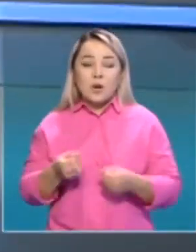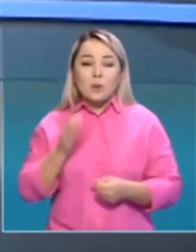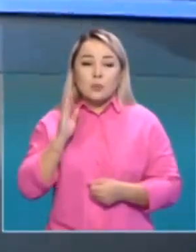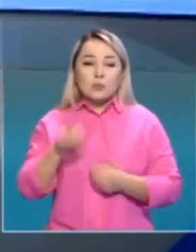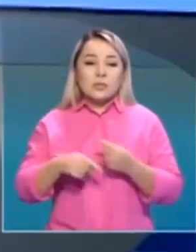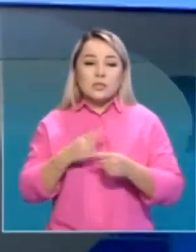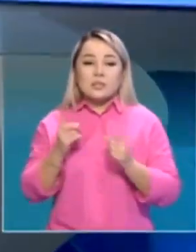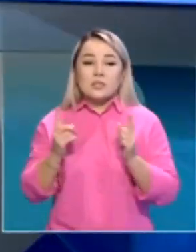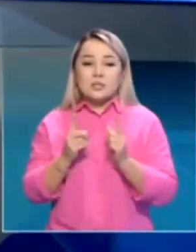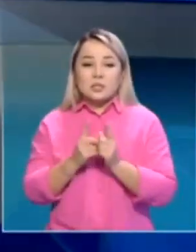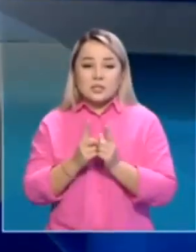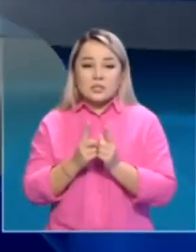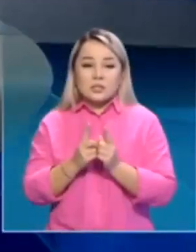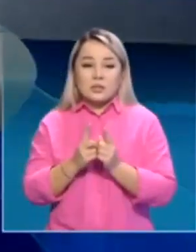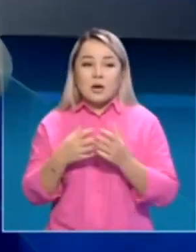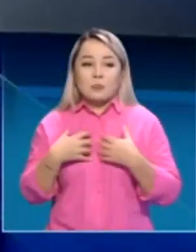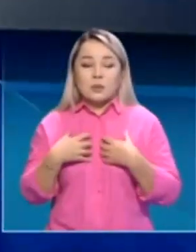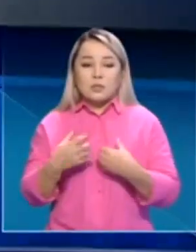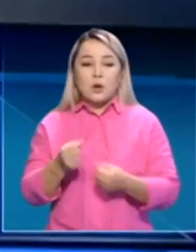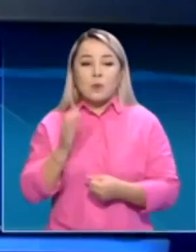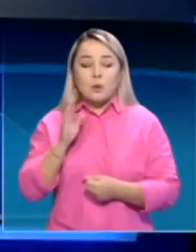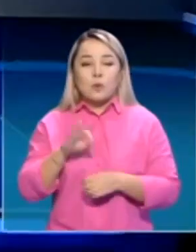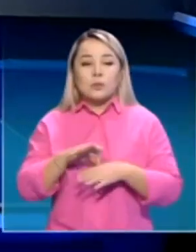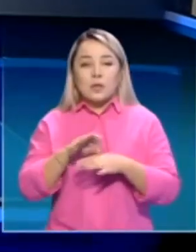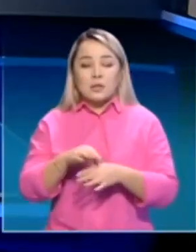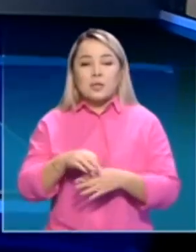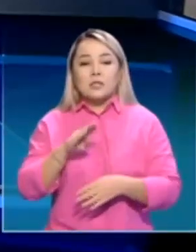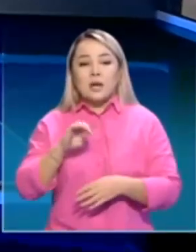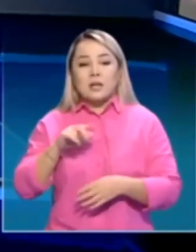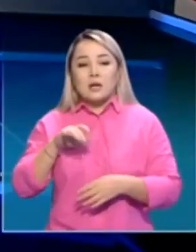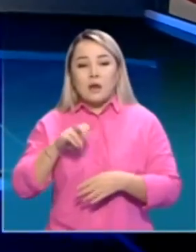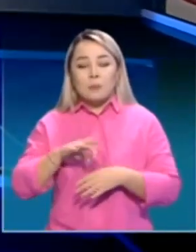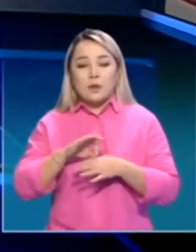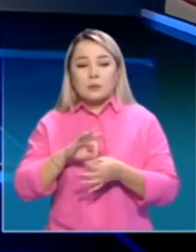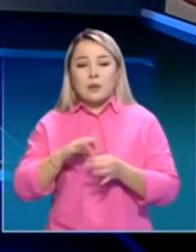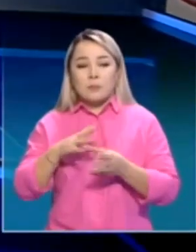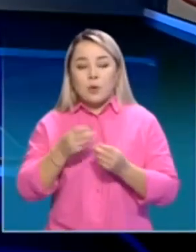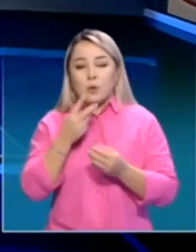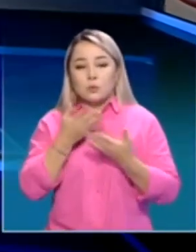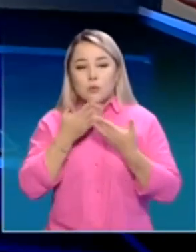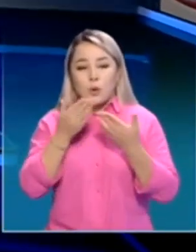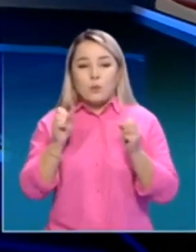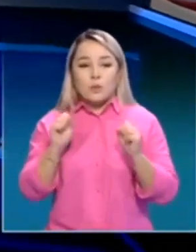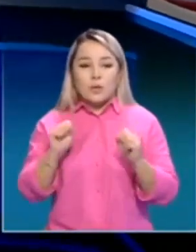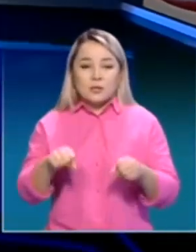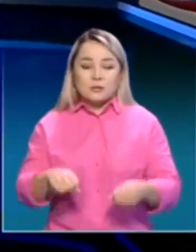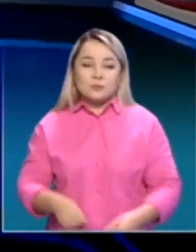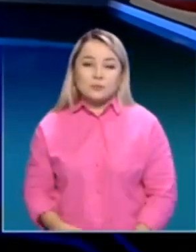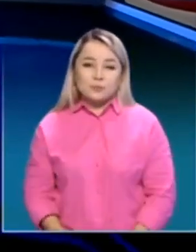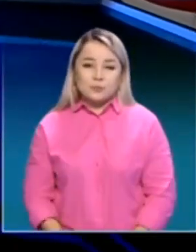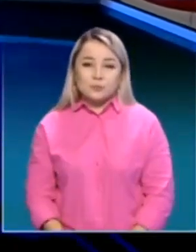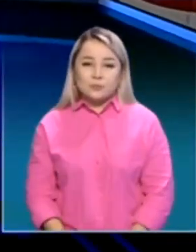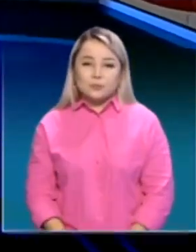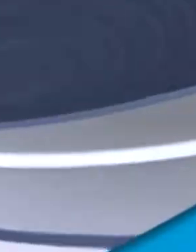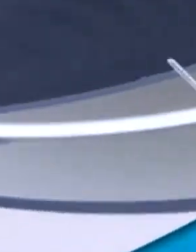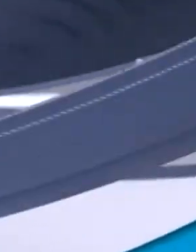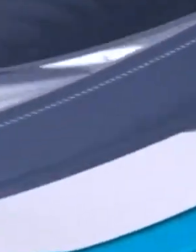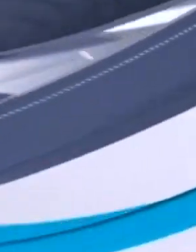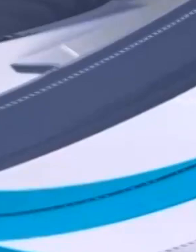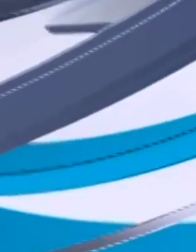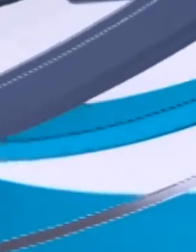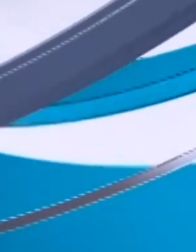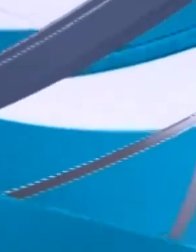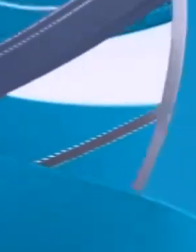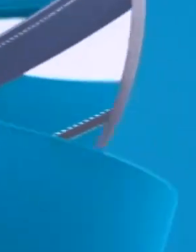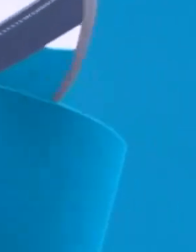Алда ауа райы туралы мәлімет бар. Барлық бізде өткен ақпараттарды телеграмнан да оқи аласыздар. Эфирде жүздескенше.